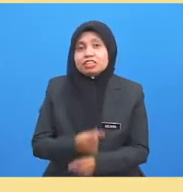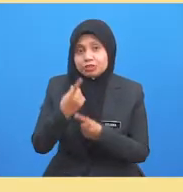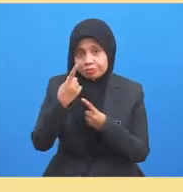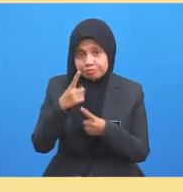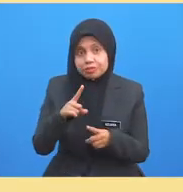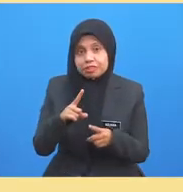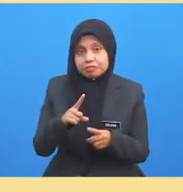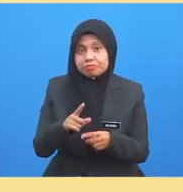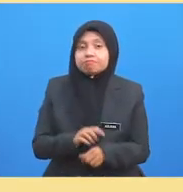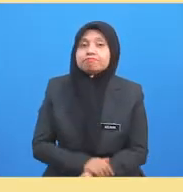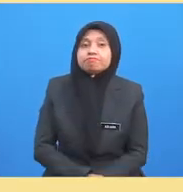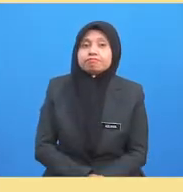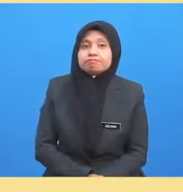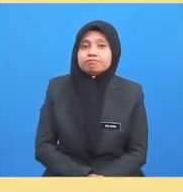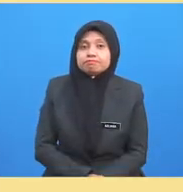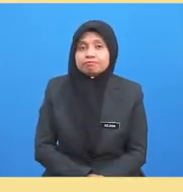Jawapannya ialah